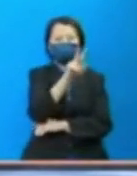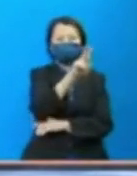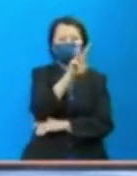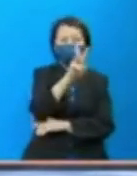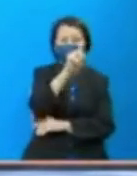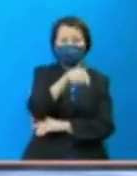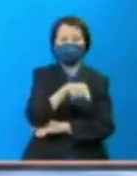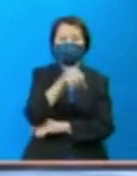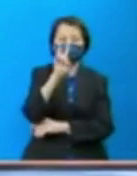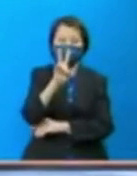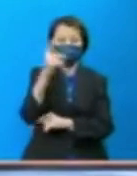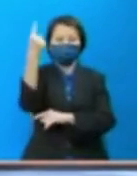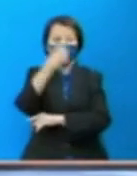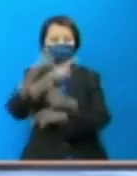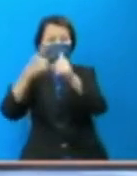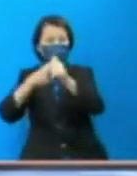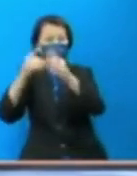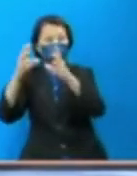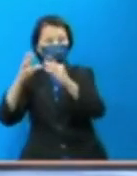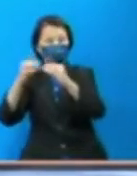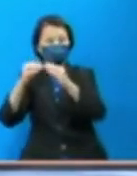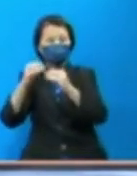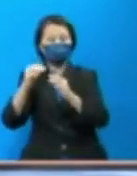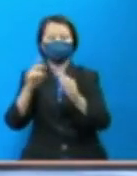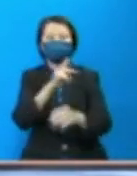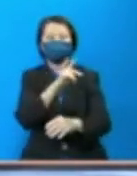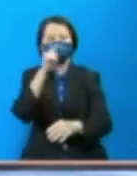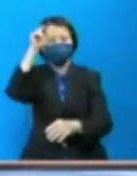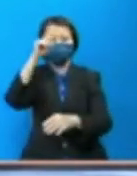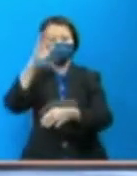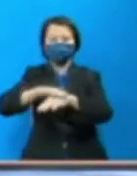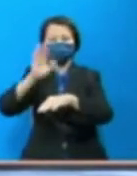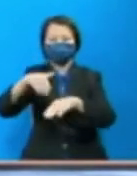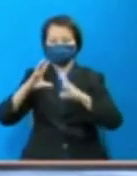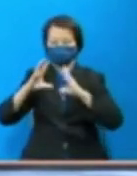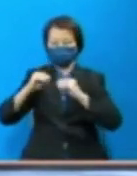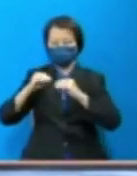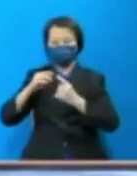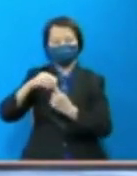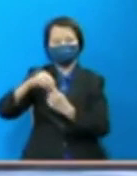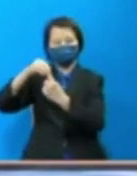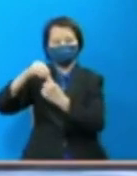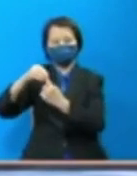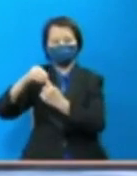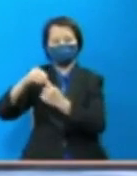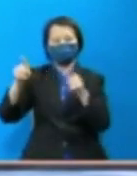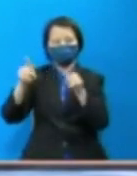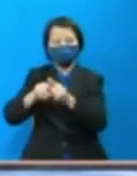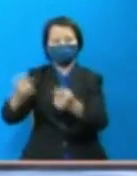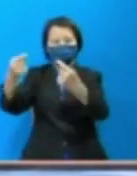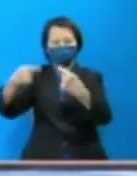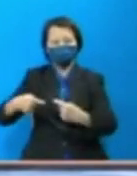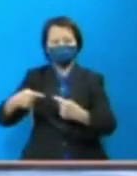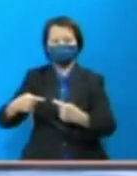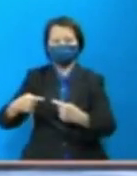julai yaitu hari yang pertama Kita Bersinar yang memakai ton Spike telah memanggil satu masyarakat yang turut dihadiri